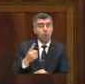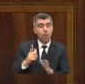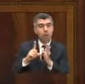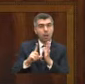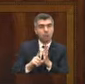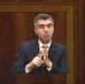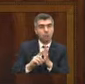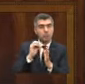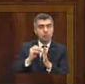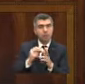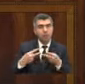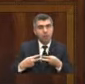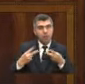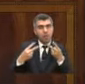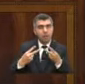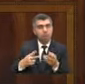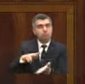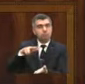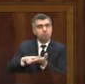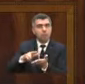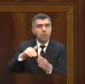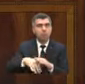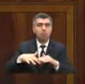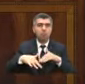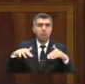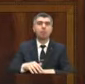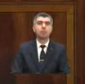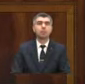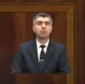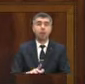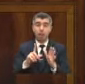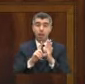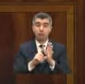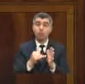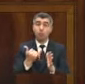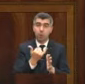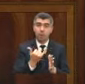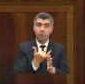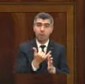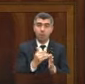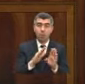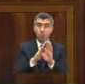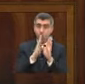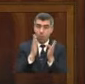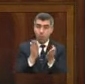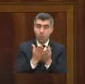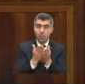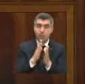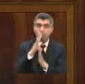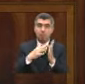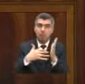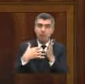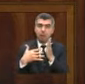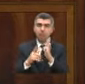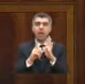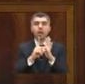الحماية الاجتماعية الذي صادق عليه البرلمان، وهذا القانون مهم لأن حولنا هذا البرنامج الطموح إلى